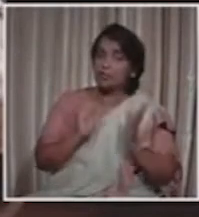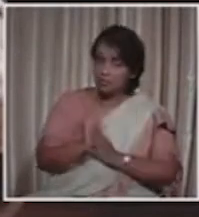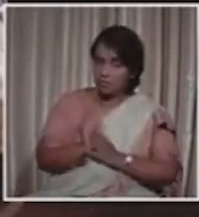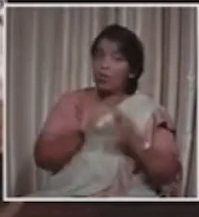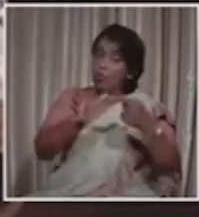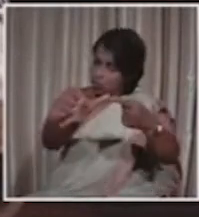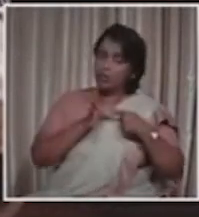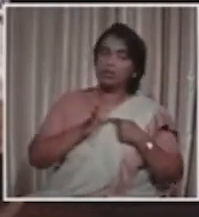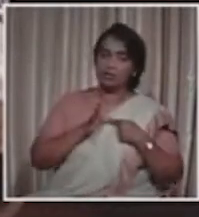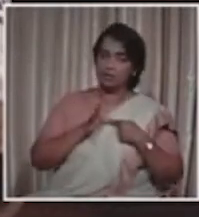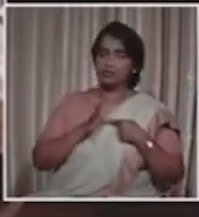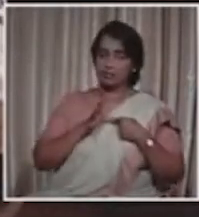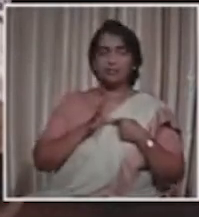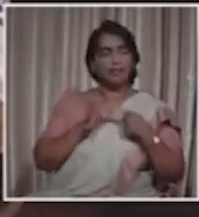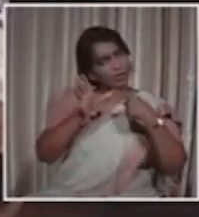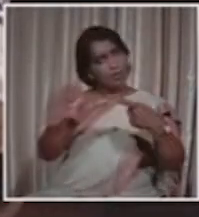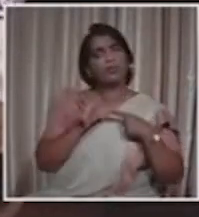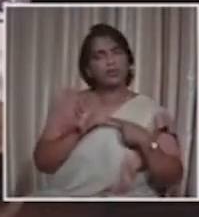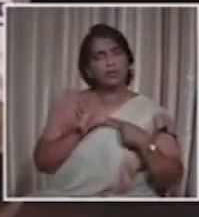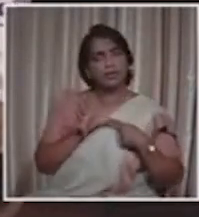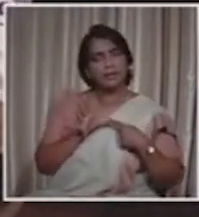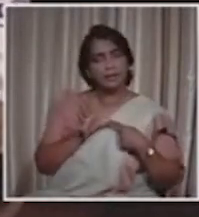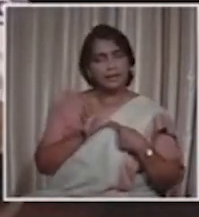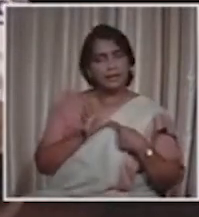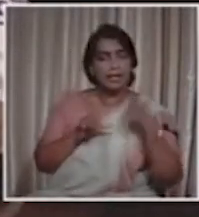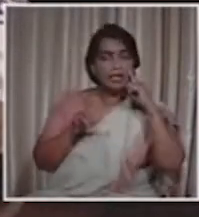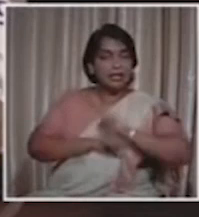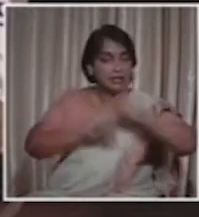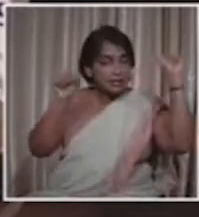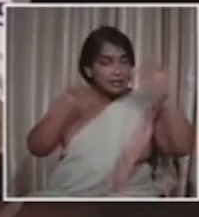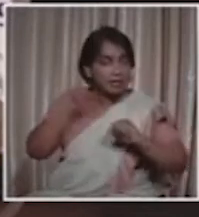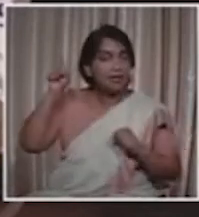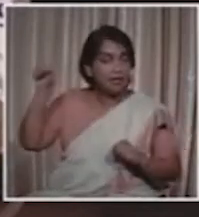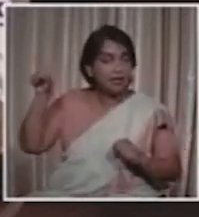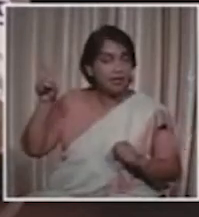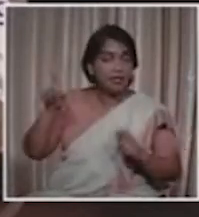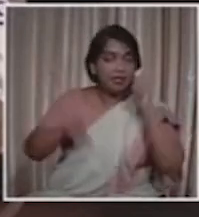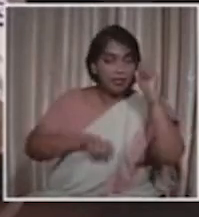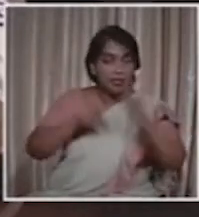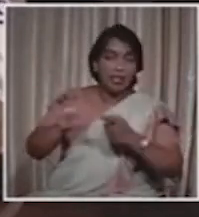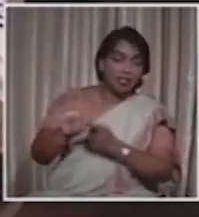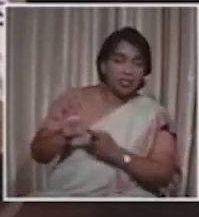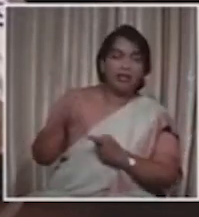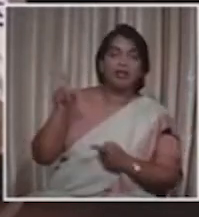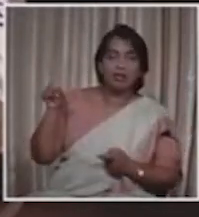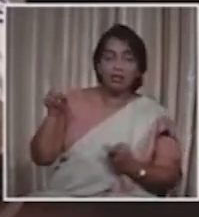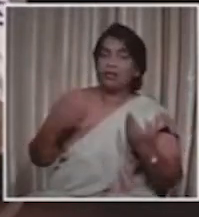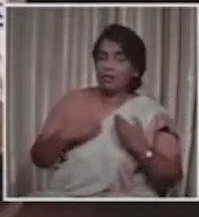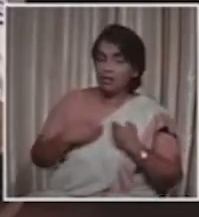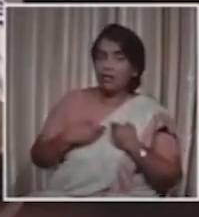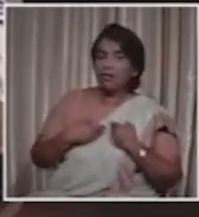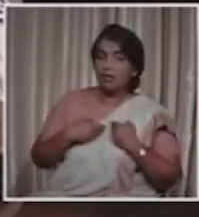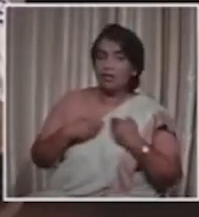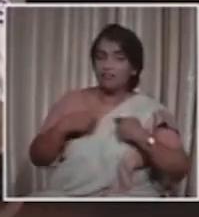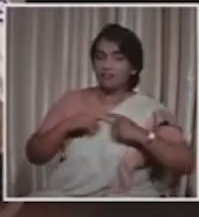uttara denna mekata uttara denna jana aragale e veerodara tarunin ape z